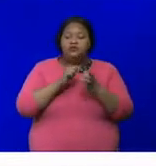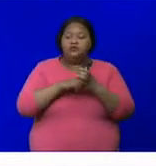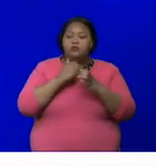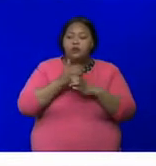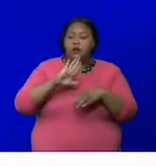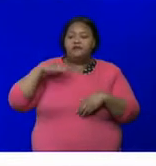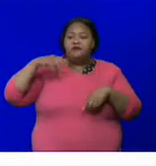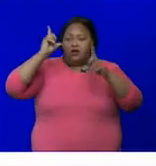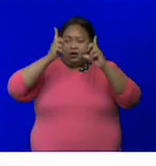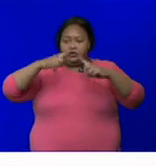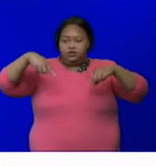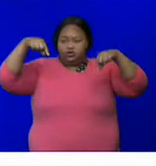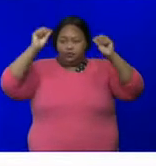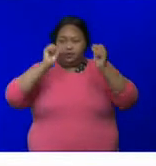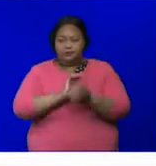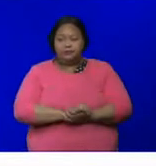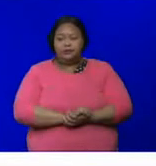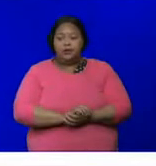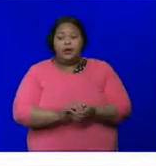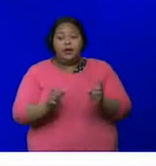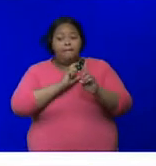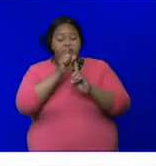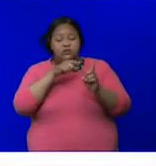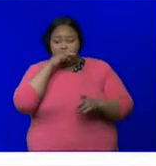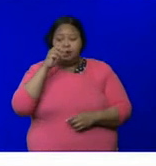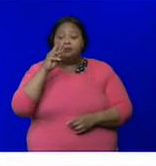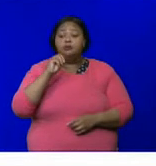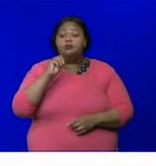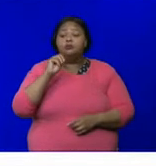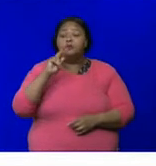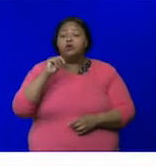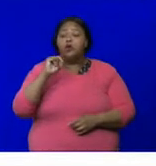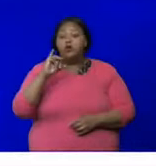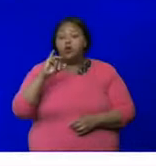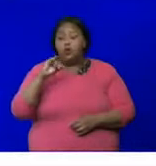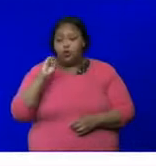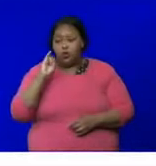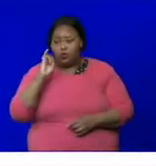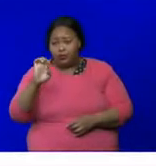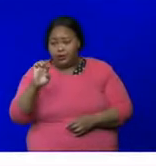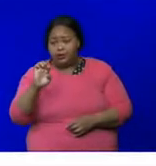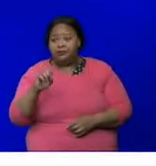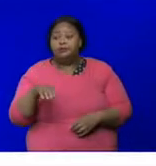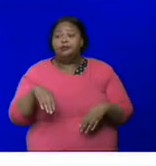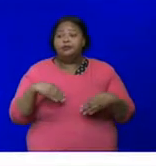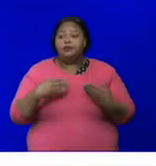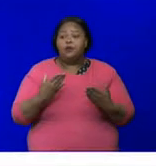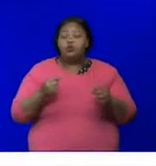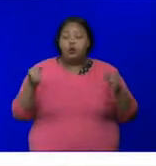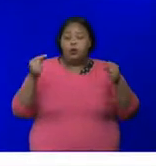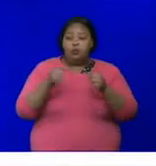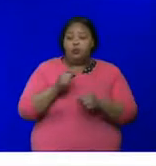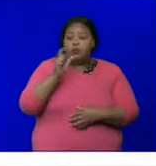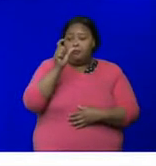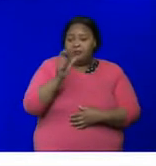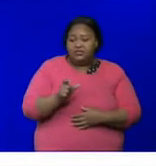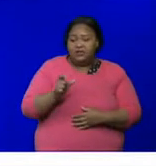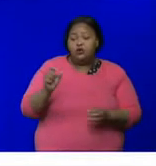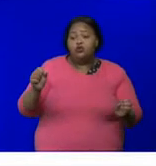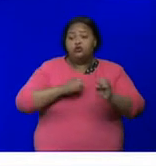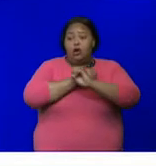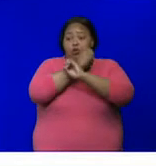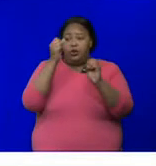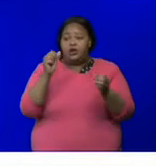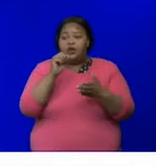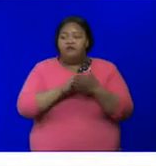lase-Japan. Cameron Norrie kubheke ukuthi athula netulu nalotawuhamba embili emkhathini kwa-Kwon Soon-won waseveni lase-Korea